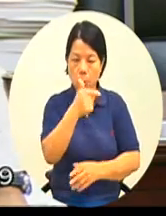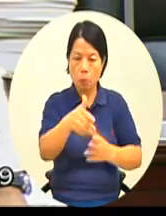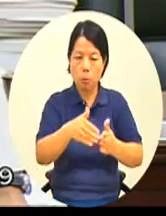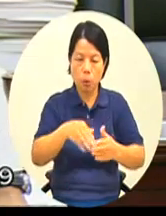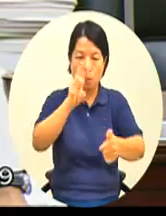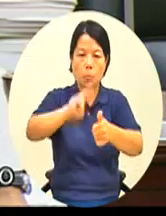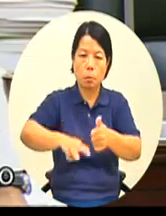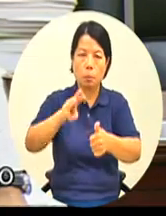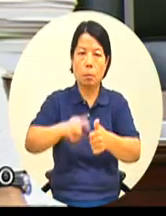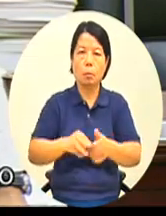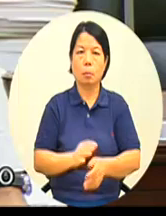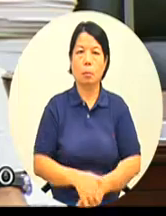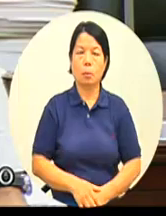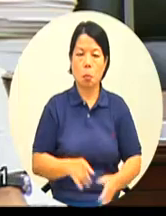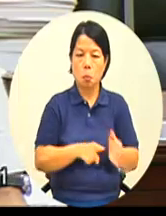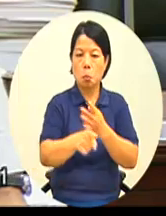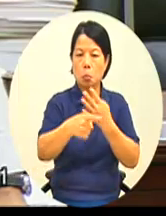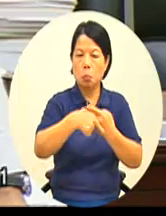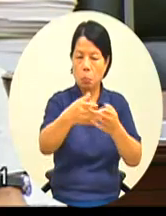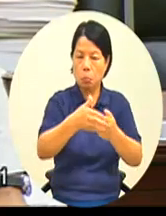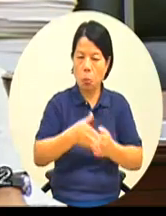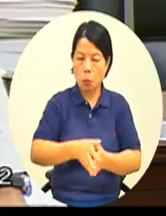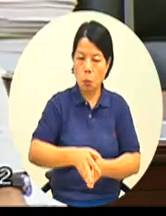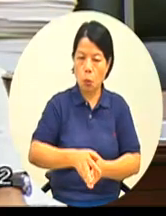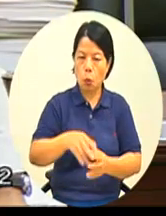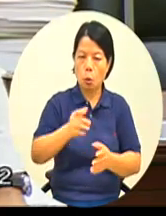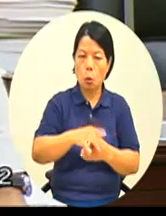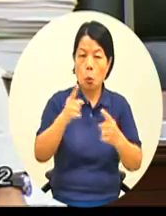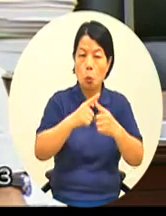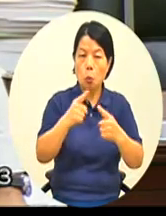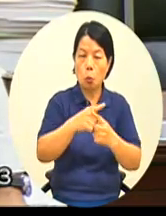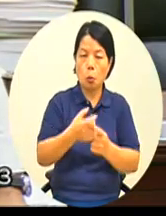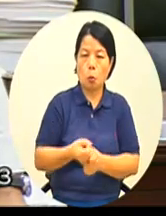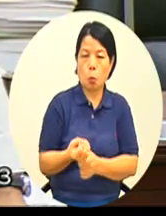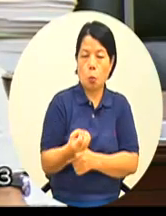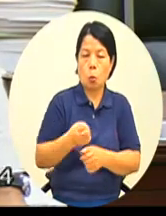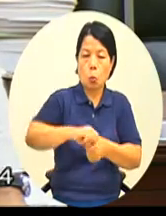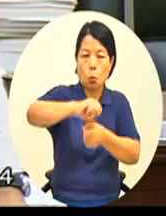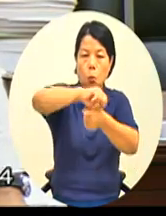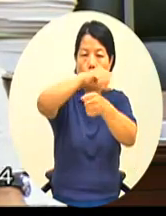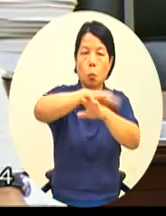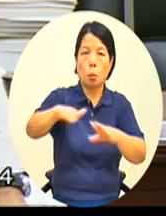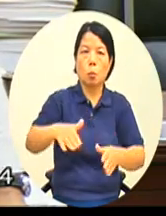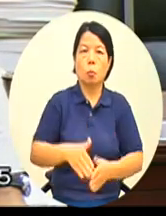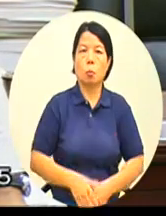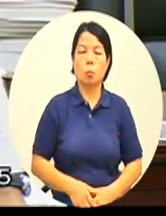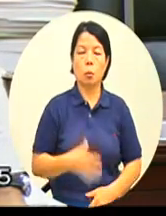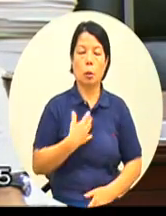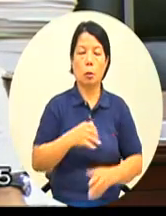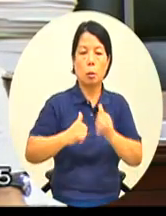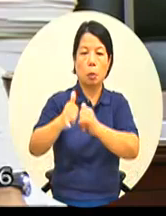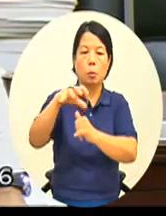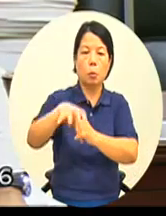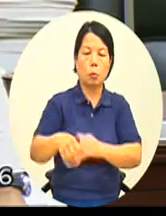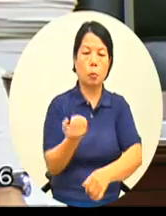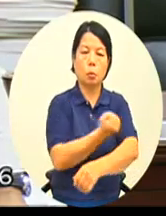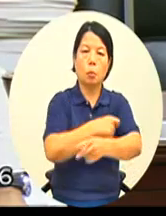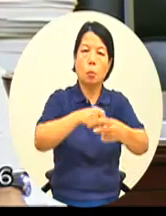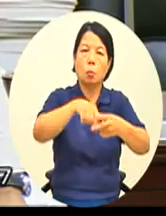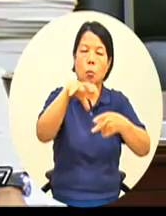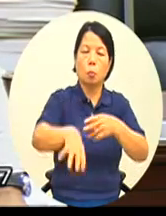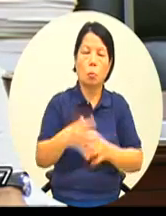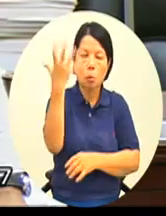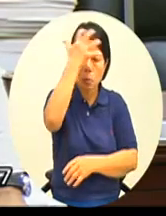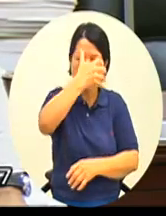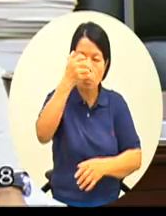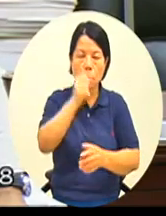练，而且这个只会越来越多，不会越来越少。那我们希望社会局跟劳工局有关老人照护长